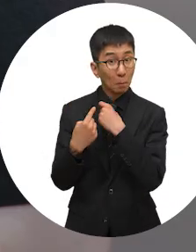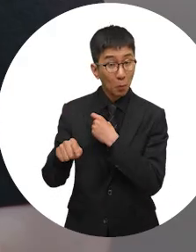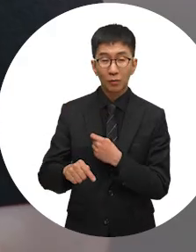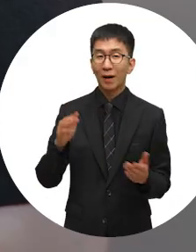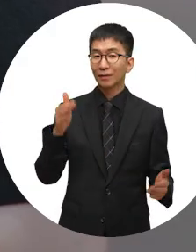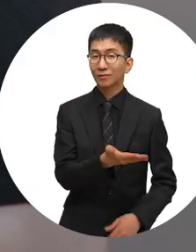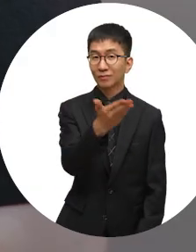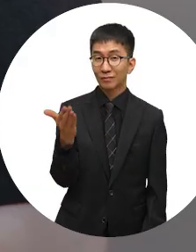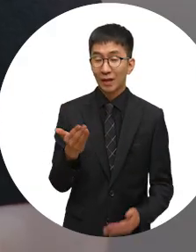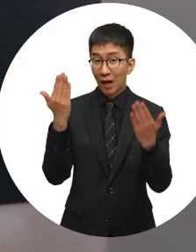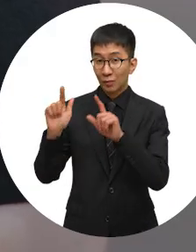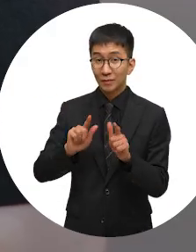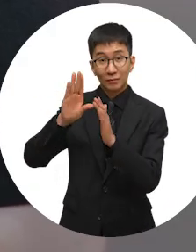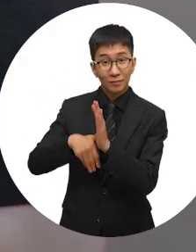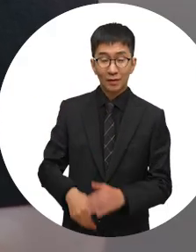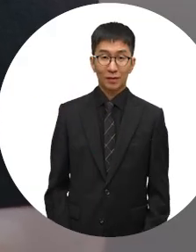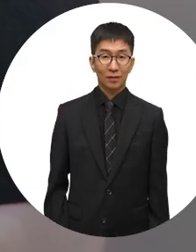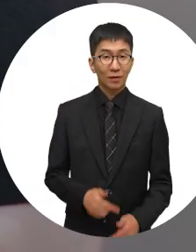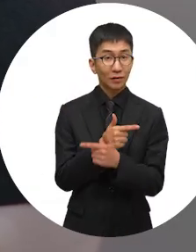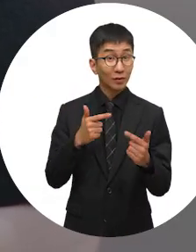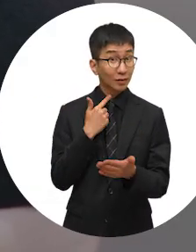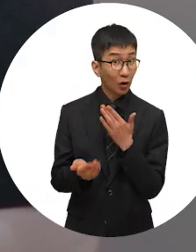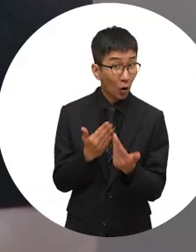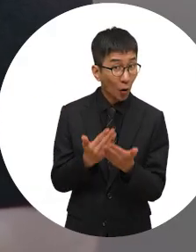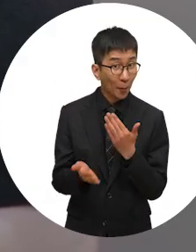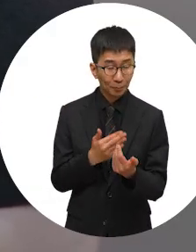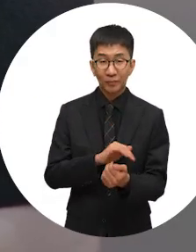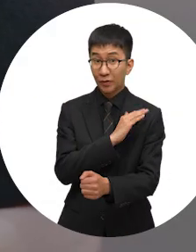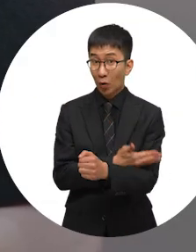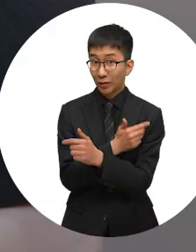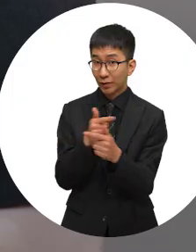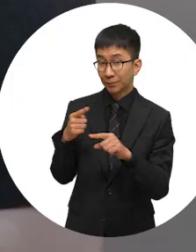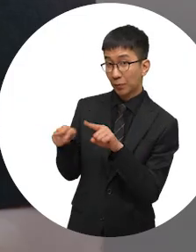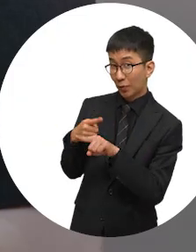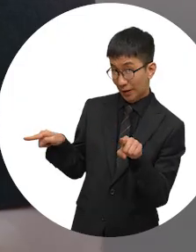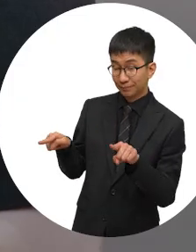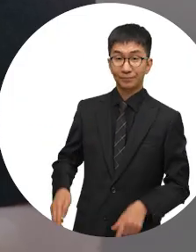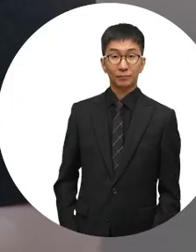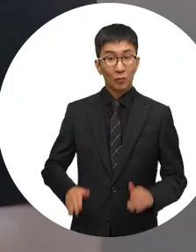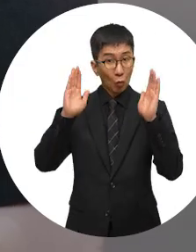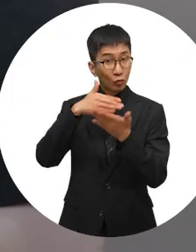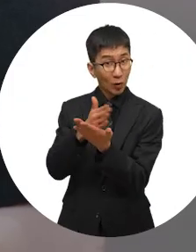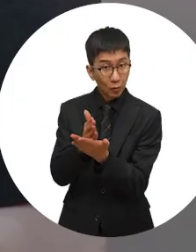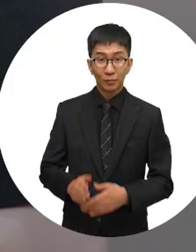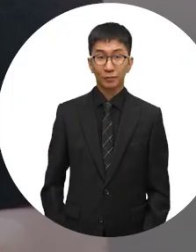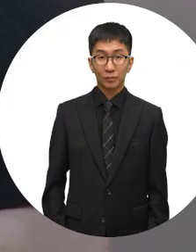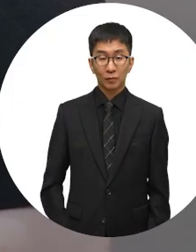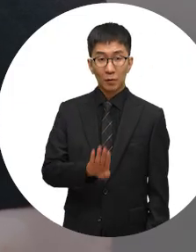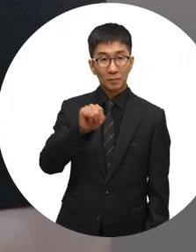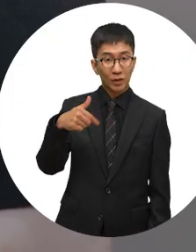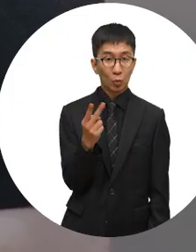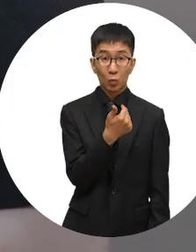종합전형은 수험생 여러분이 학교생활 전반에 걸친 다양한 경험과 역량을 종합적으로 평가하며 교과 성적뿐